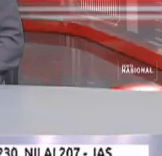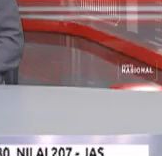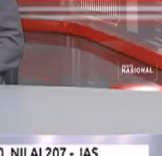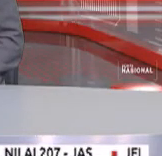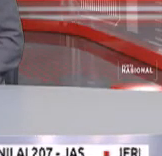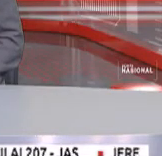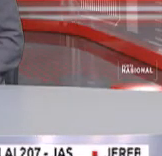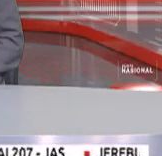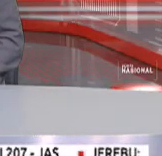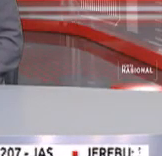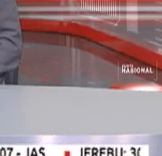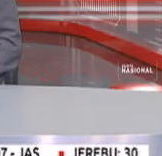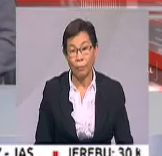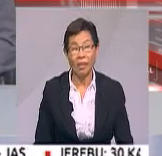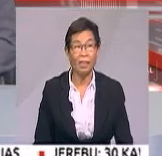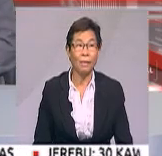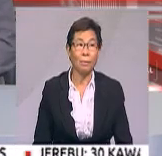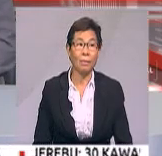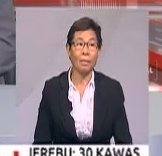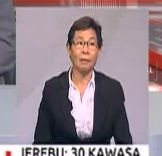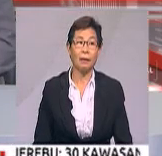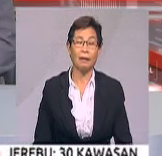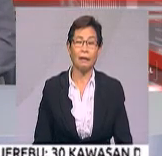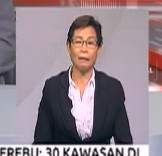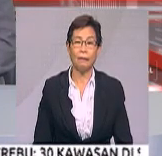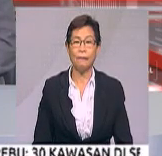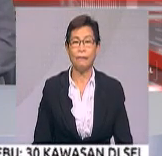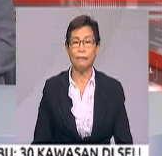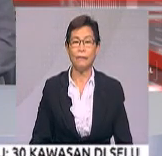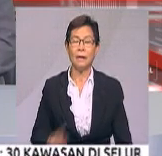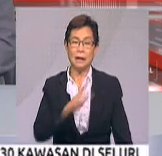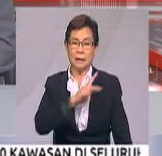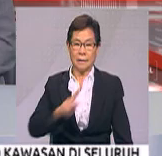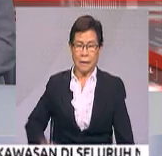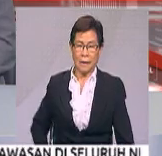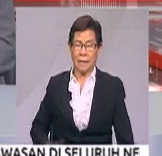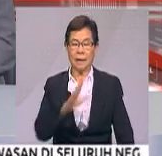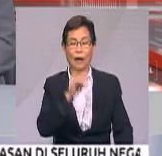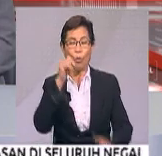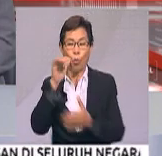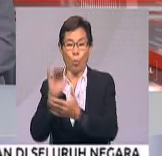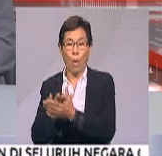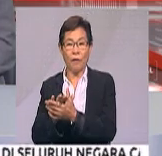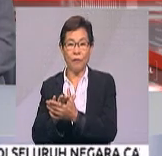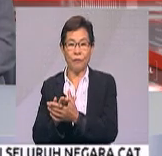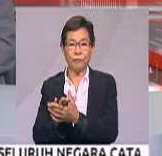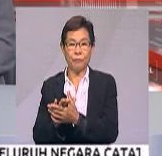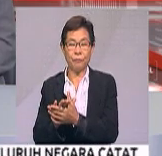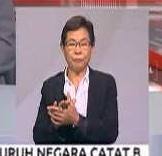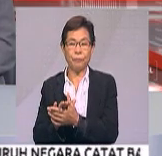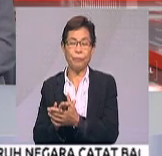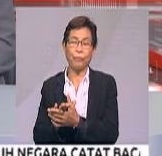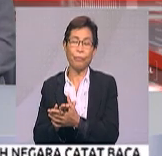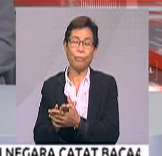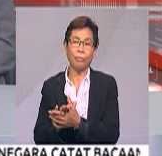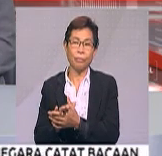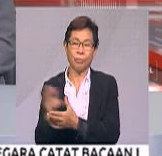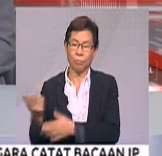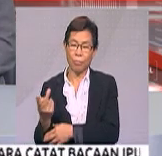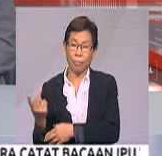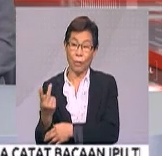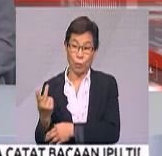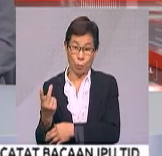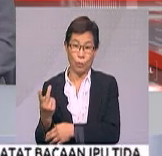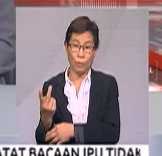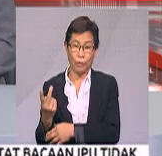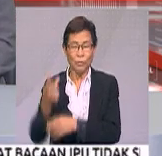Yang di-Pertuan Agong Al-Sultan Abdullah Riayatuddin Al-Mustafa Billah Shah dan Raja Permaisuri Agong Tunku Azizah Aminah Maimunah